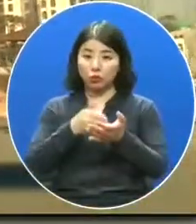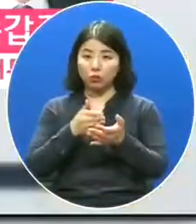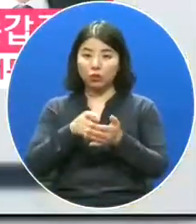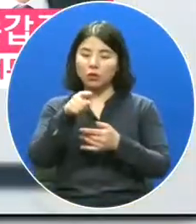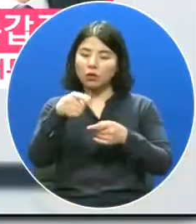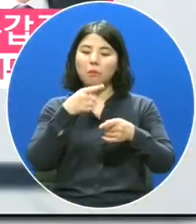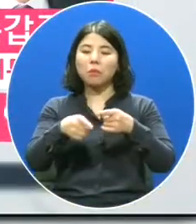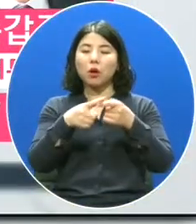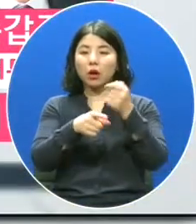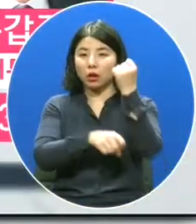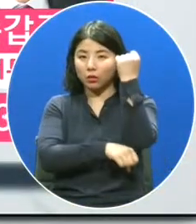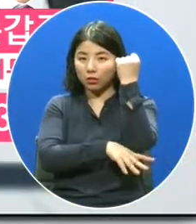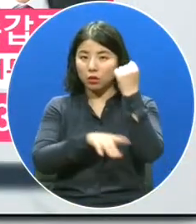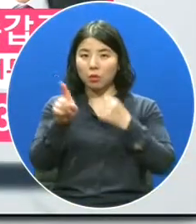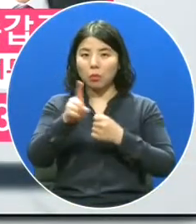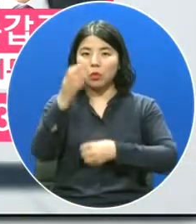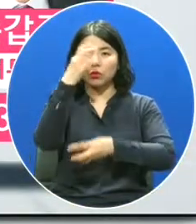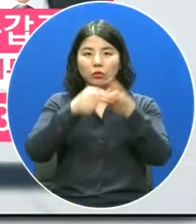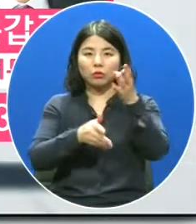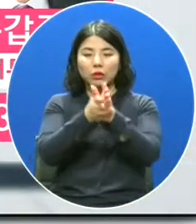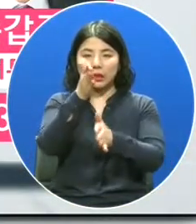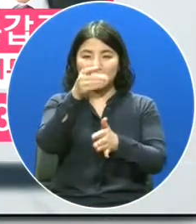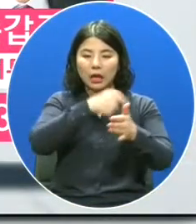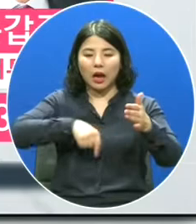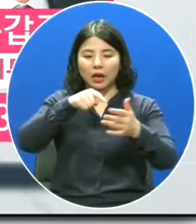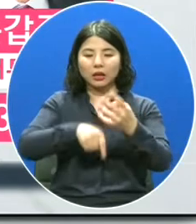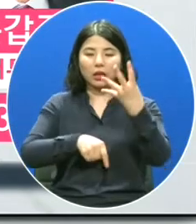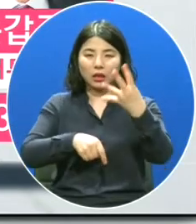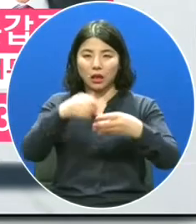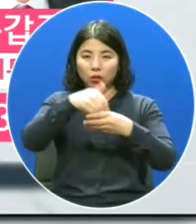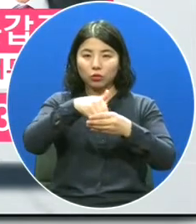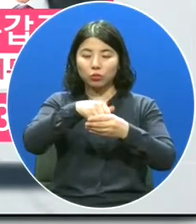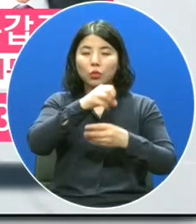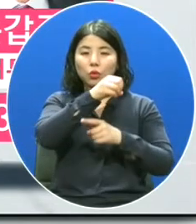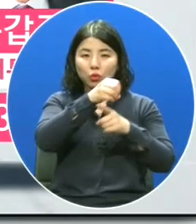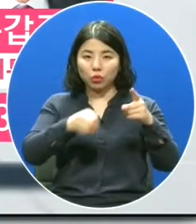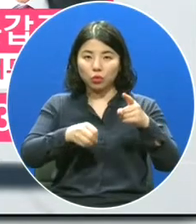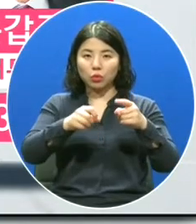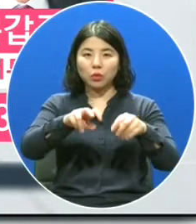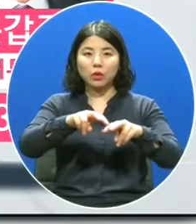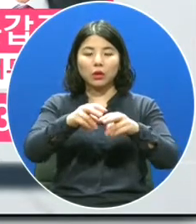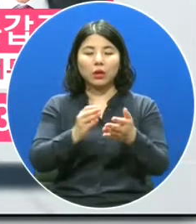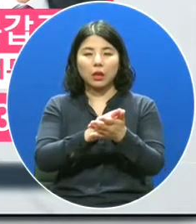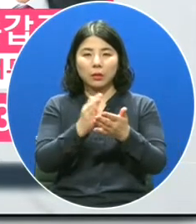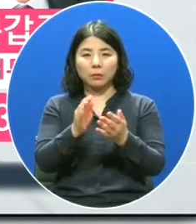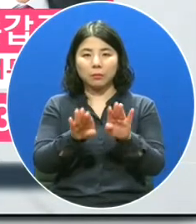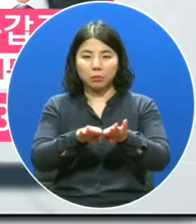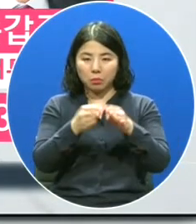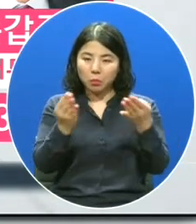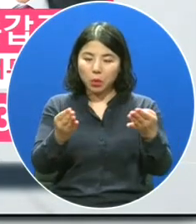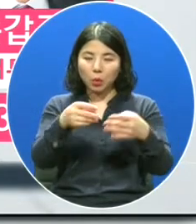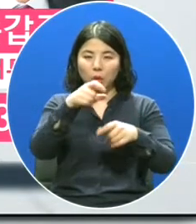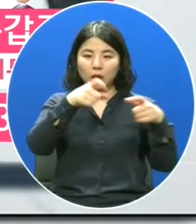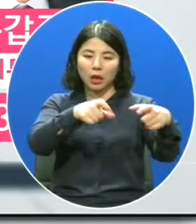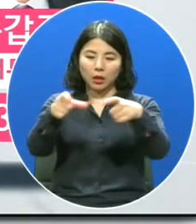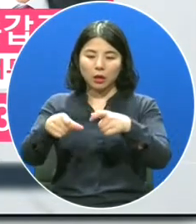뉴스는 이러한 평가의 근거로 청주 시내 4개 선거구의 투표율을 개표 단위별로 나누어 분석하고